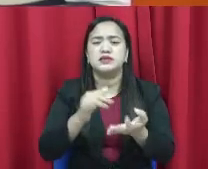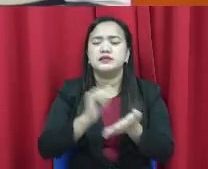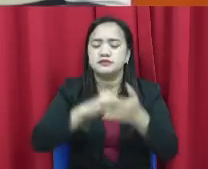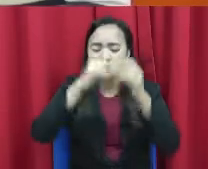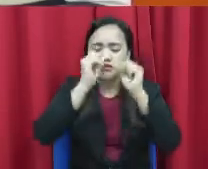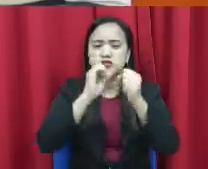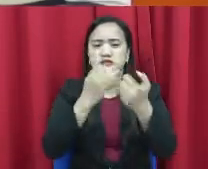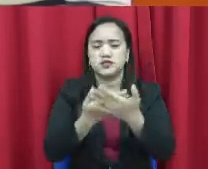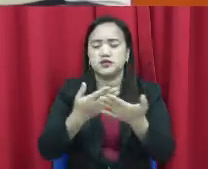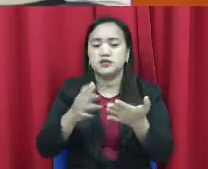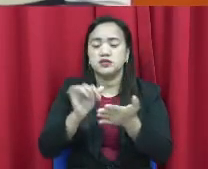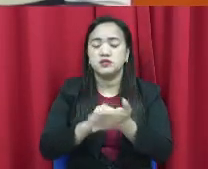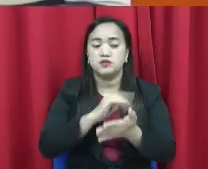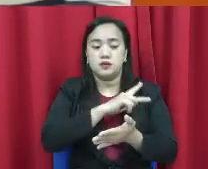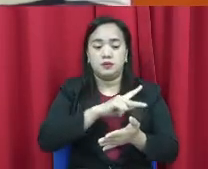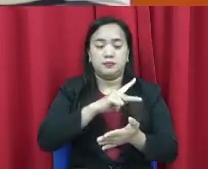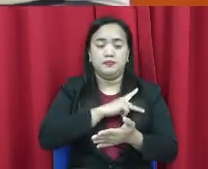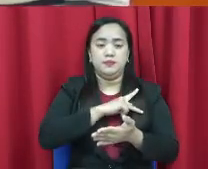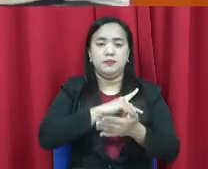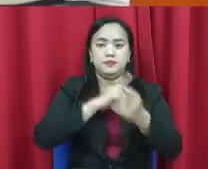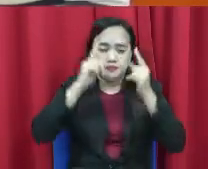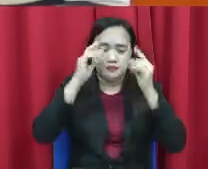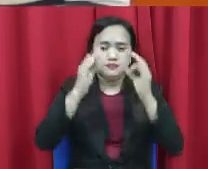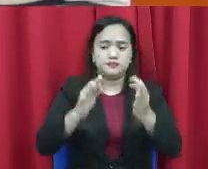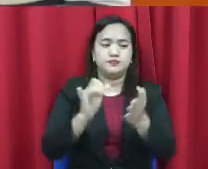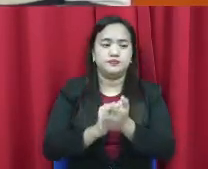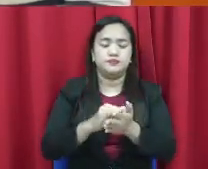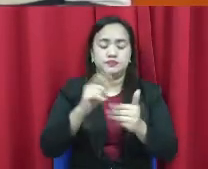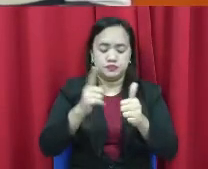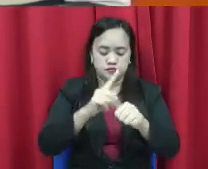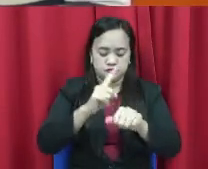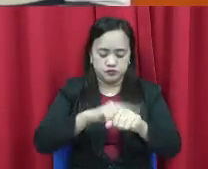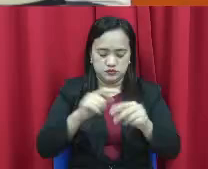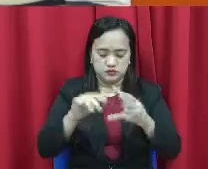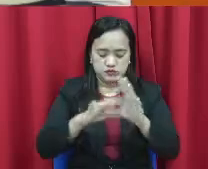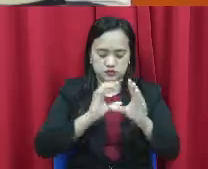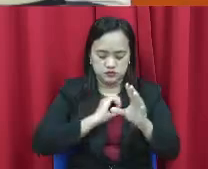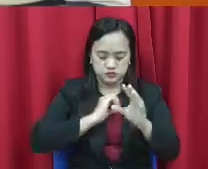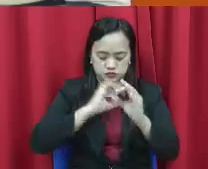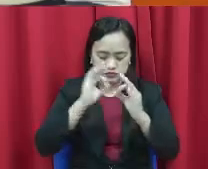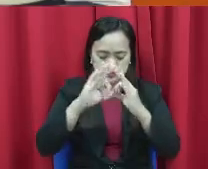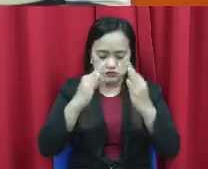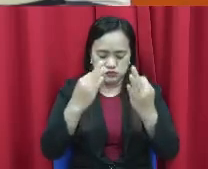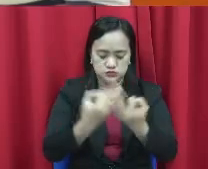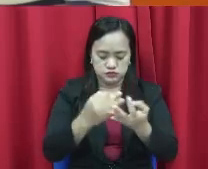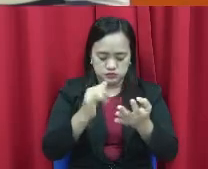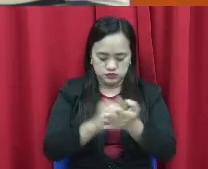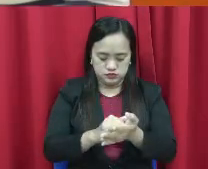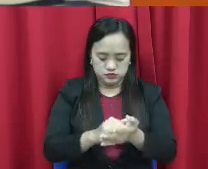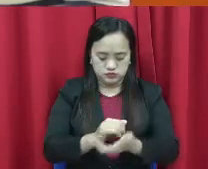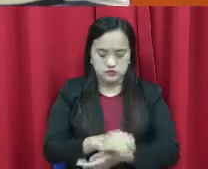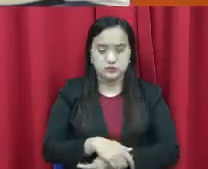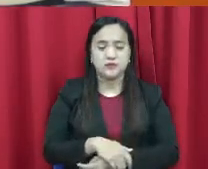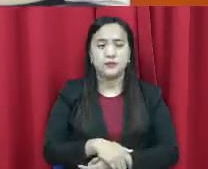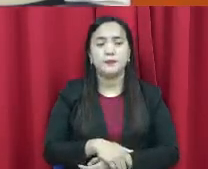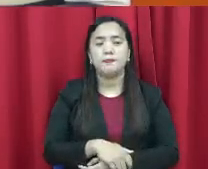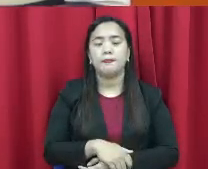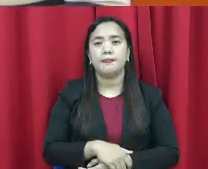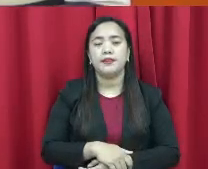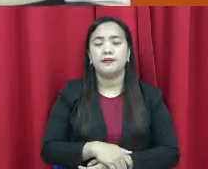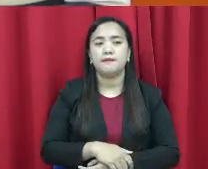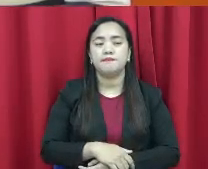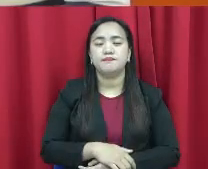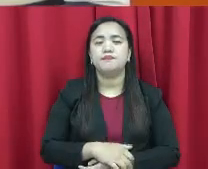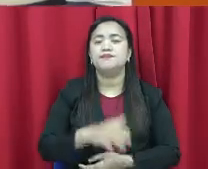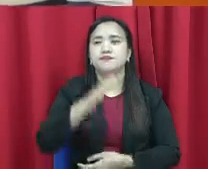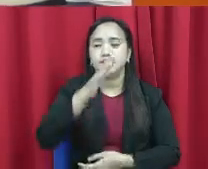decison personal decision na first na sinabi ko sa aking family Nay maglilingkod ako